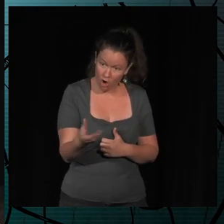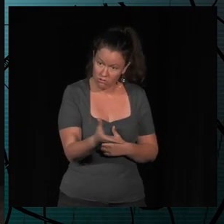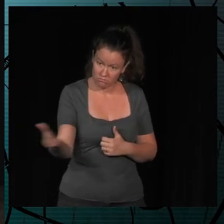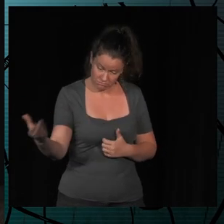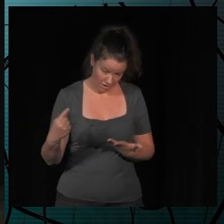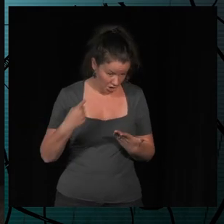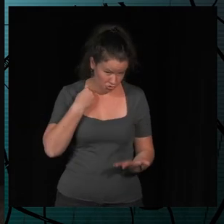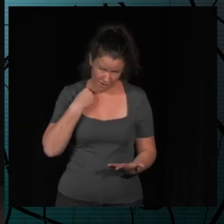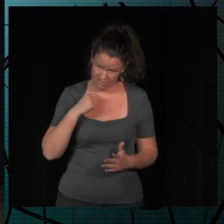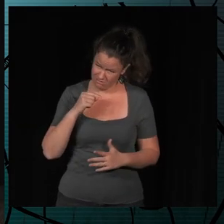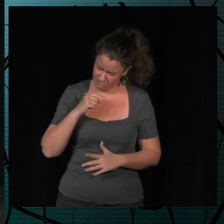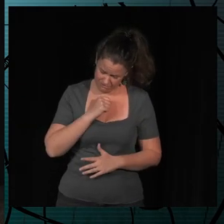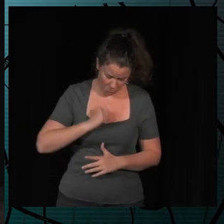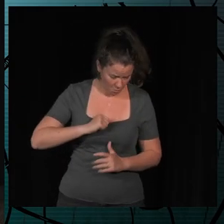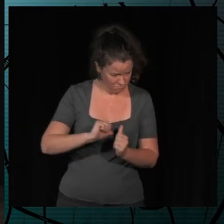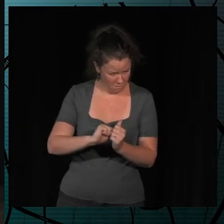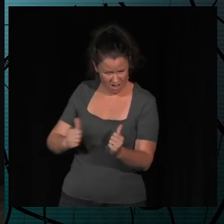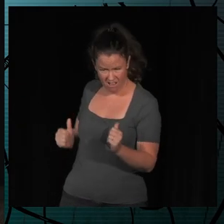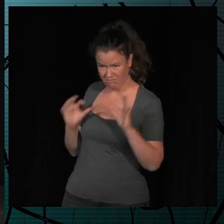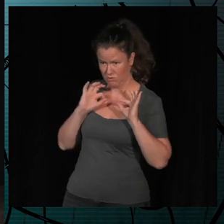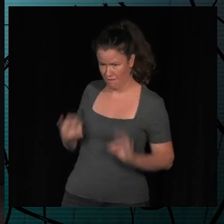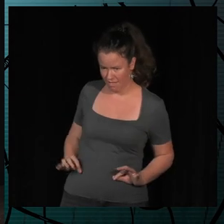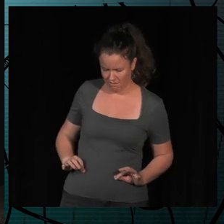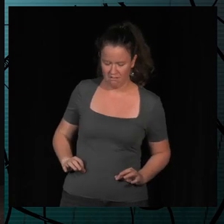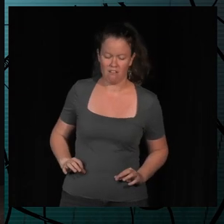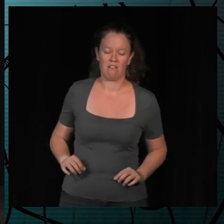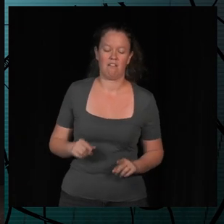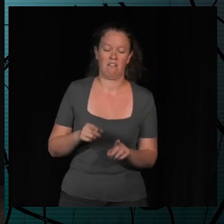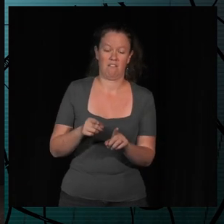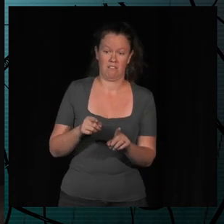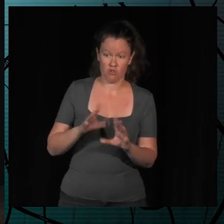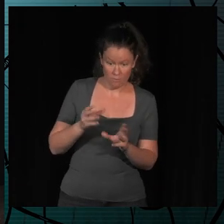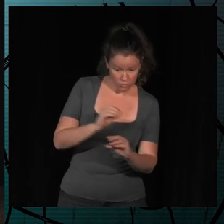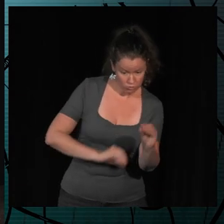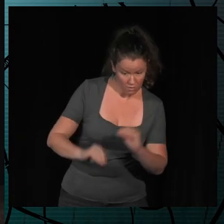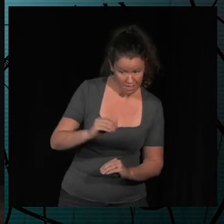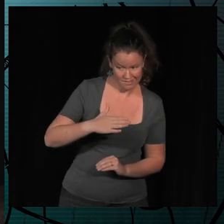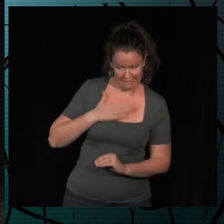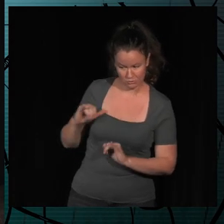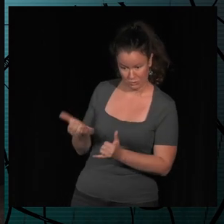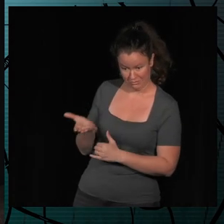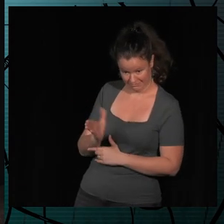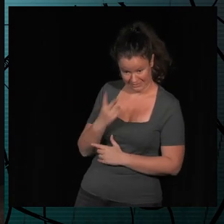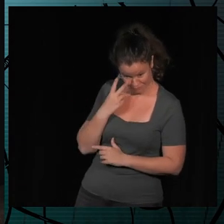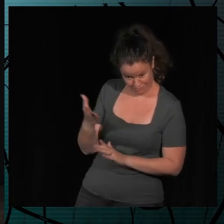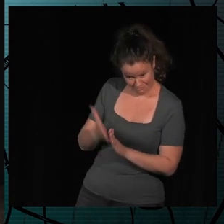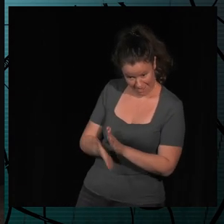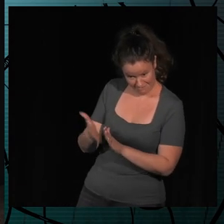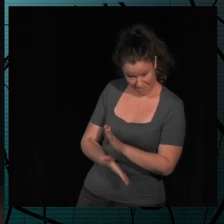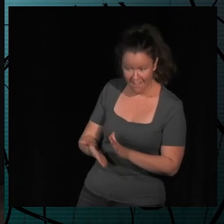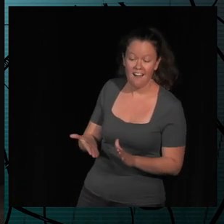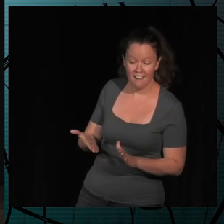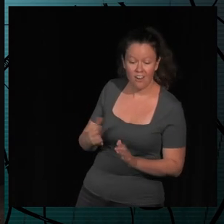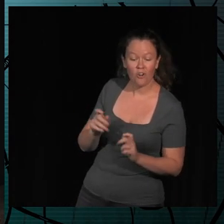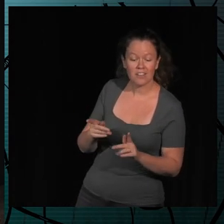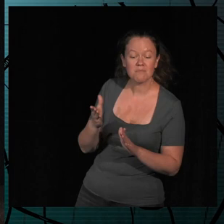échec scolaire c'est parce que dans un jeu vidéo on perd et c'est pas grave et c'est en perdant qu'on apprend à gagner et ça